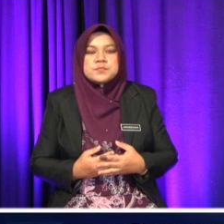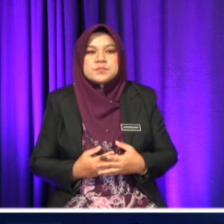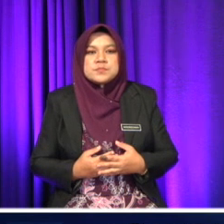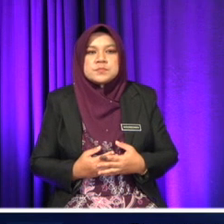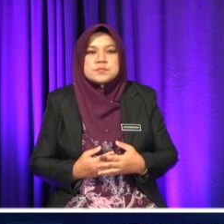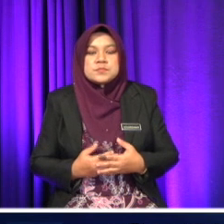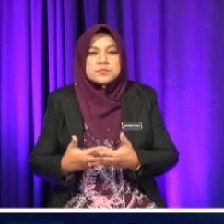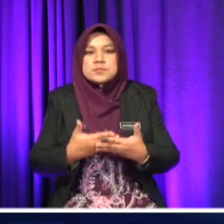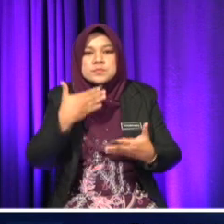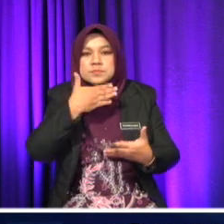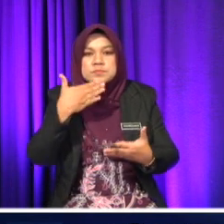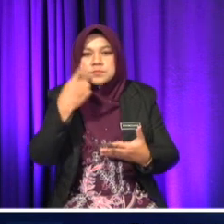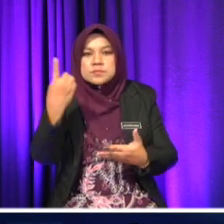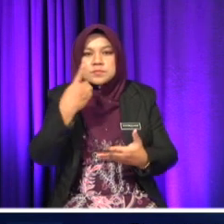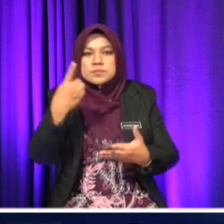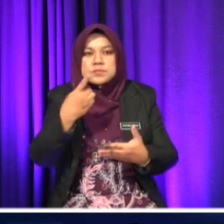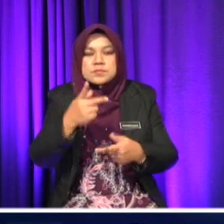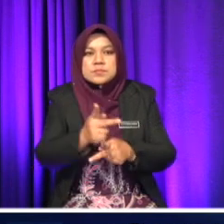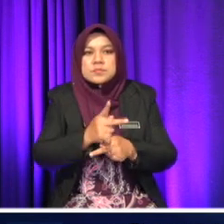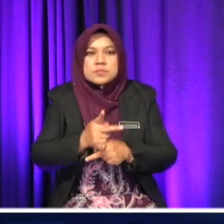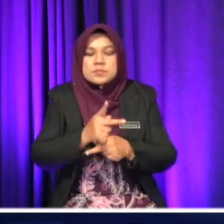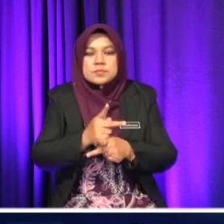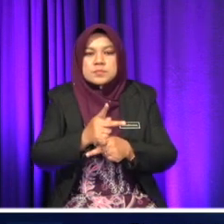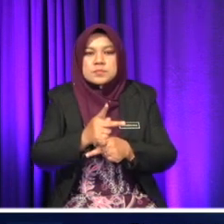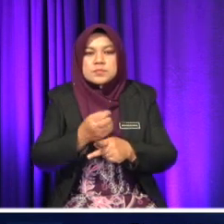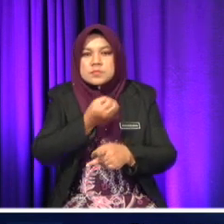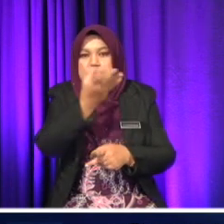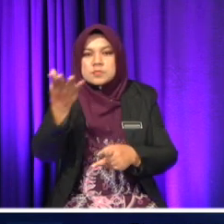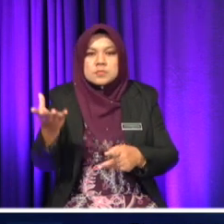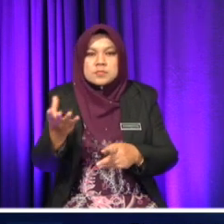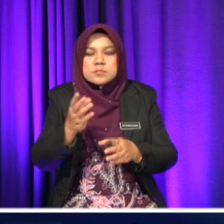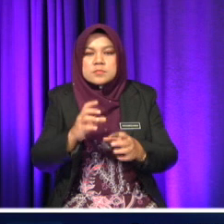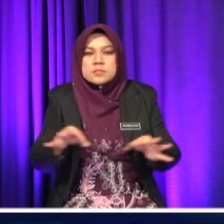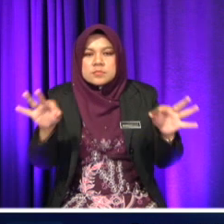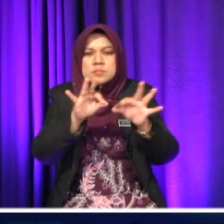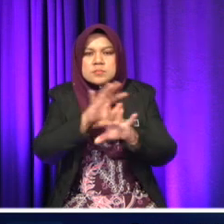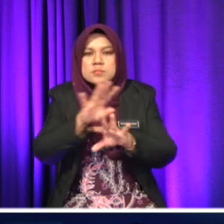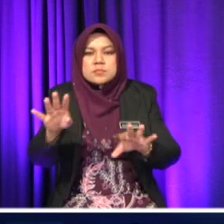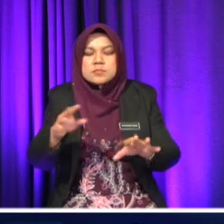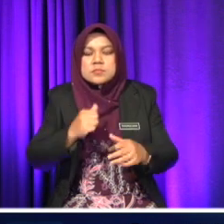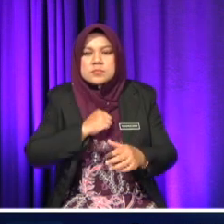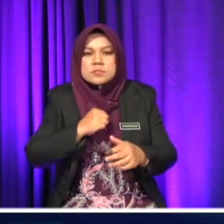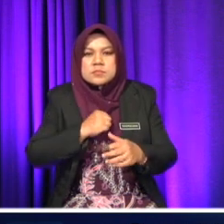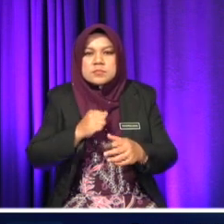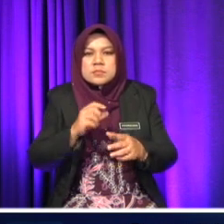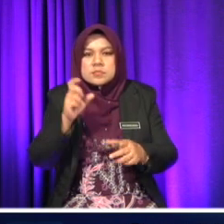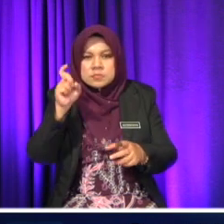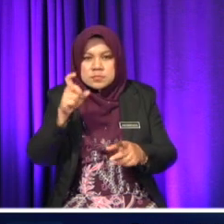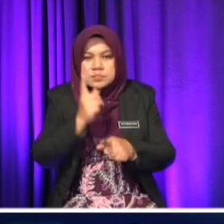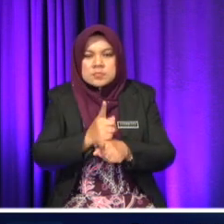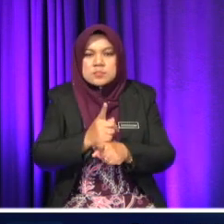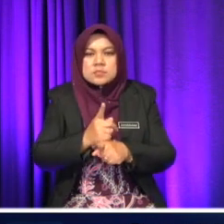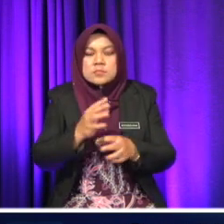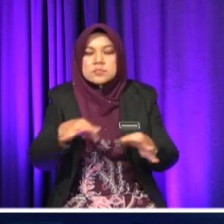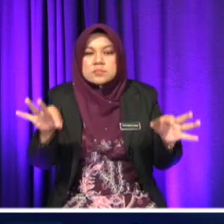anak muda selalu berjaga menyebar cerita jangan melulu kesahihan berita perlu diperiksa